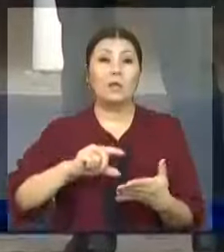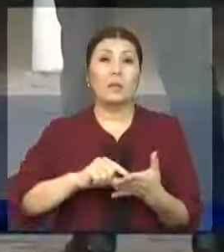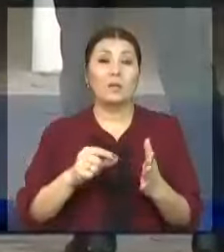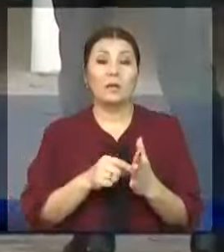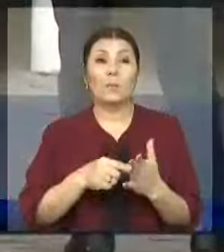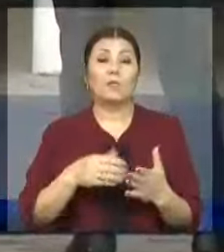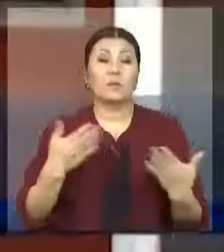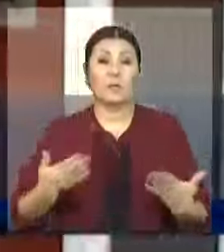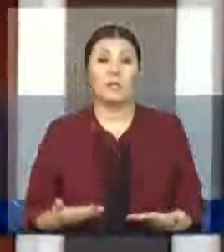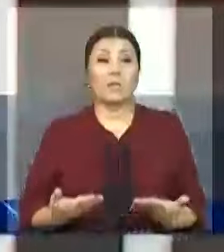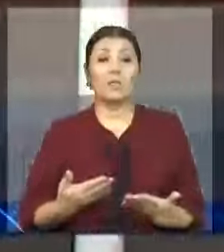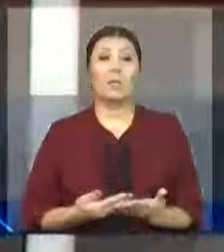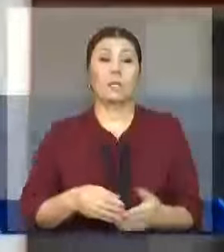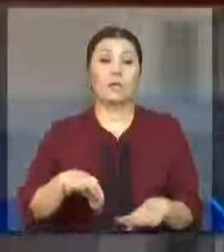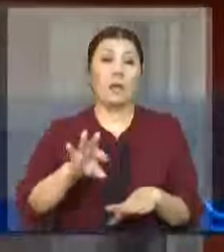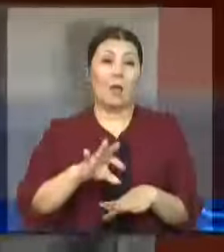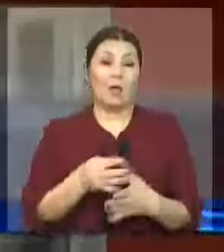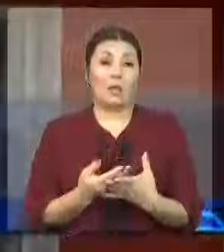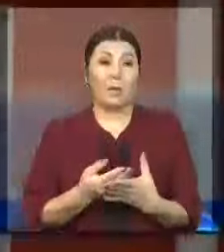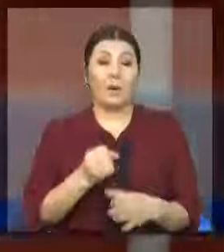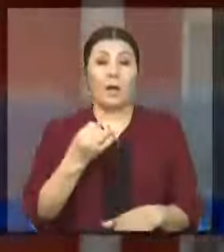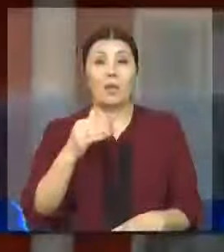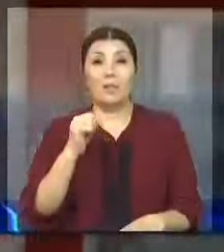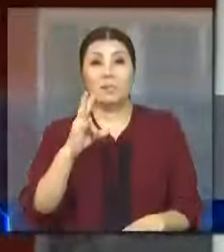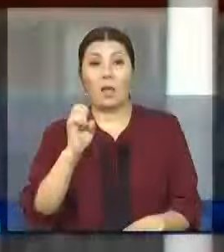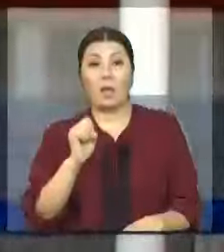сату орталығында еңбек етсе, Айсана бірнеше жылдан бері